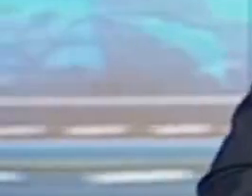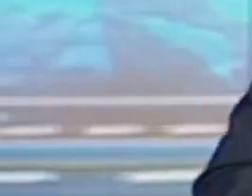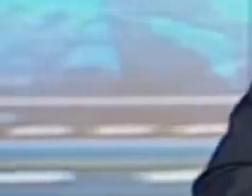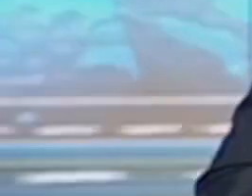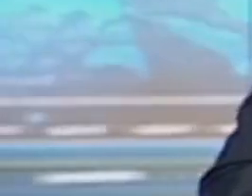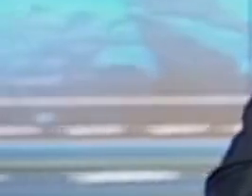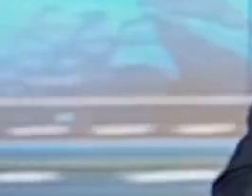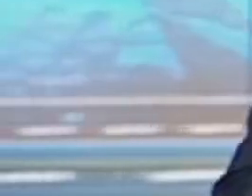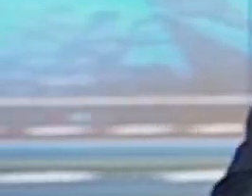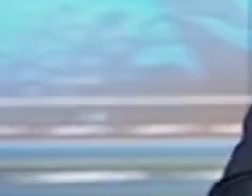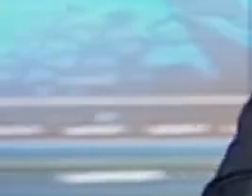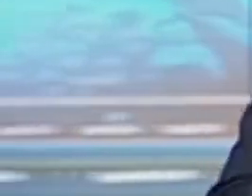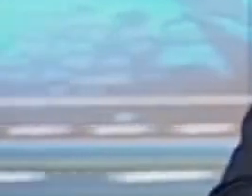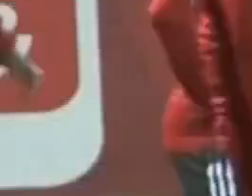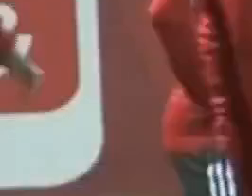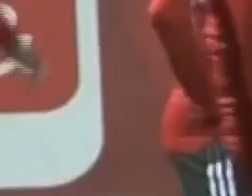وفي أخبار الرياضة نتابع،